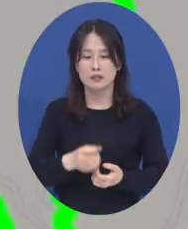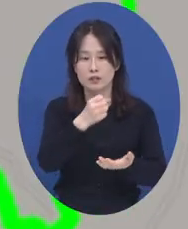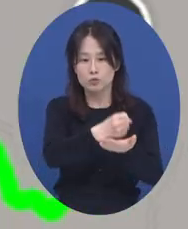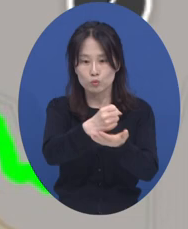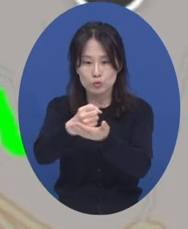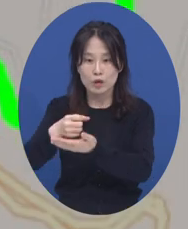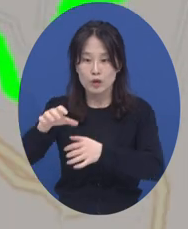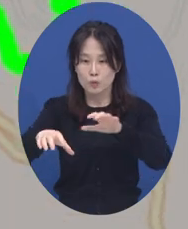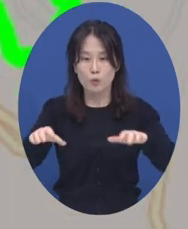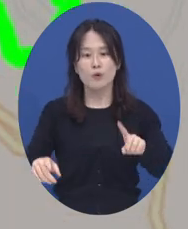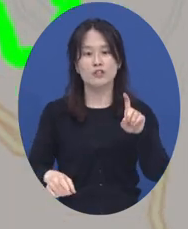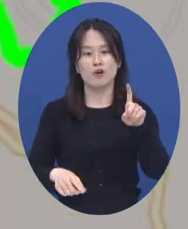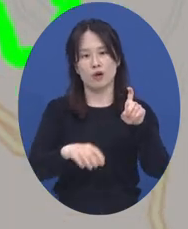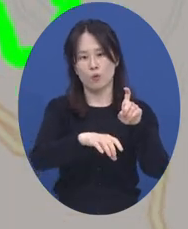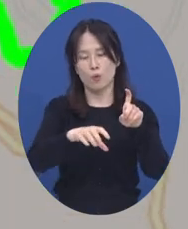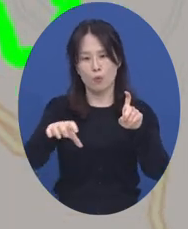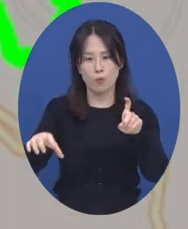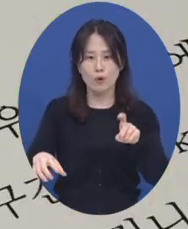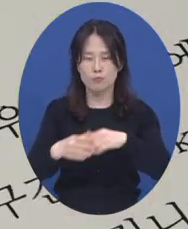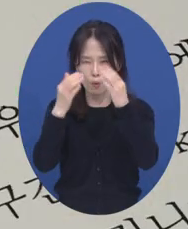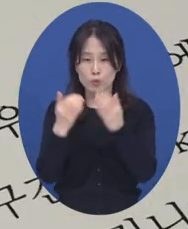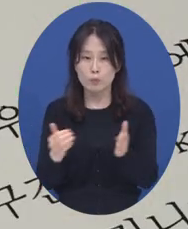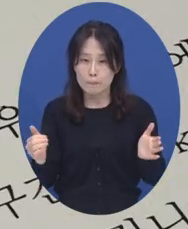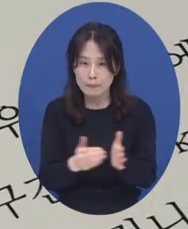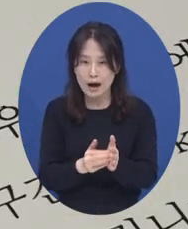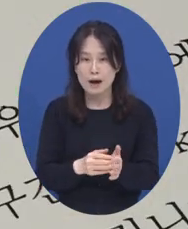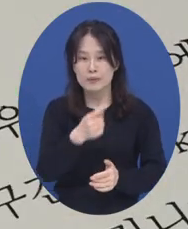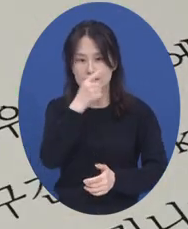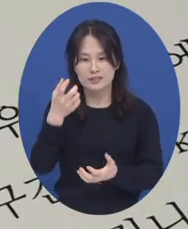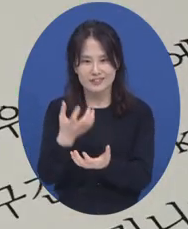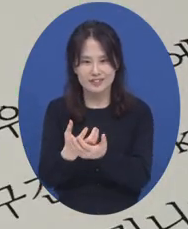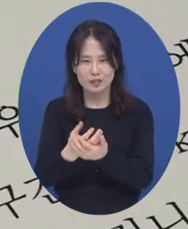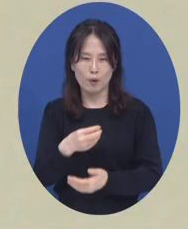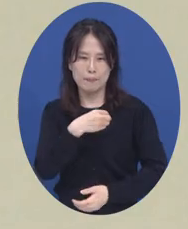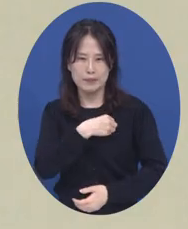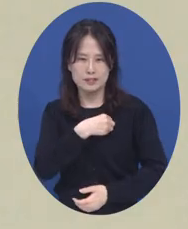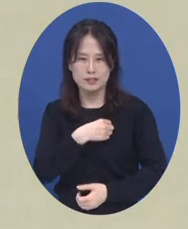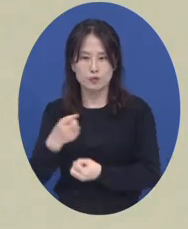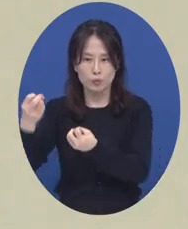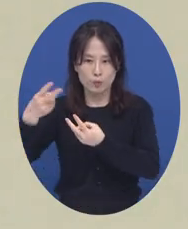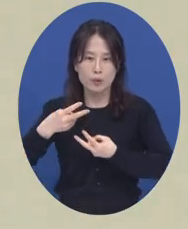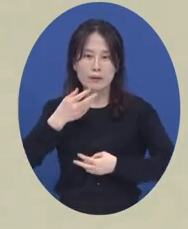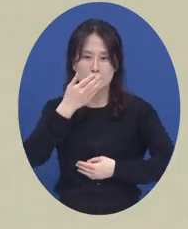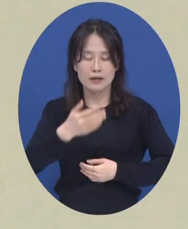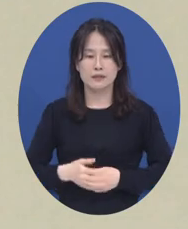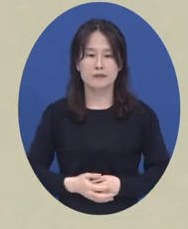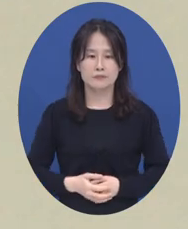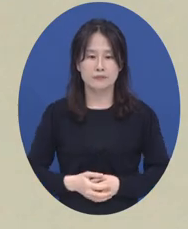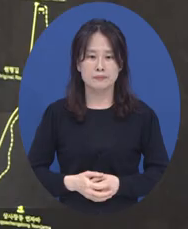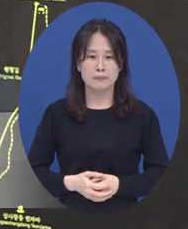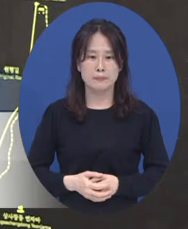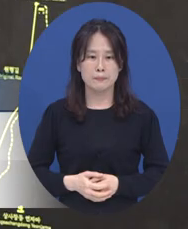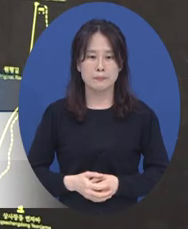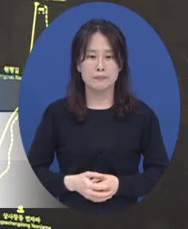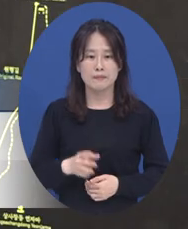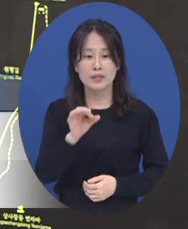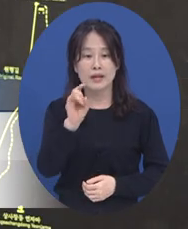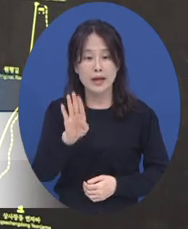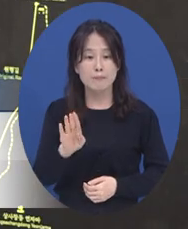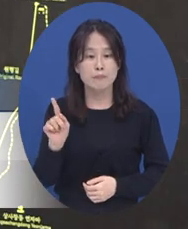받을 수 있는 지점 11곳을 모두 들르면 완주 증서와 인증 배지도 우편으로 받게 됩니다. 모바일